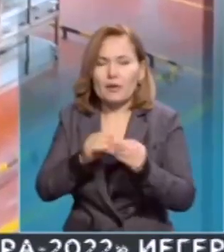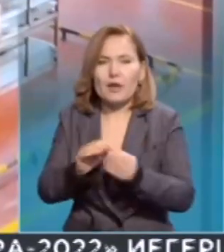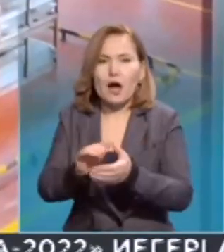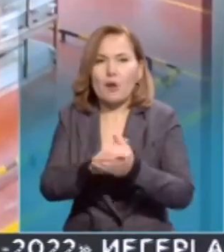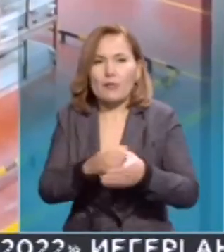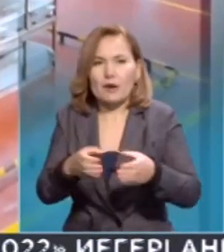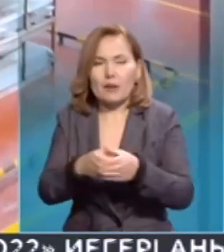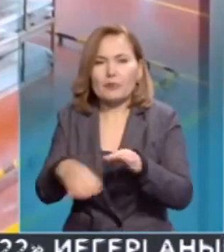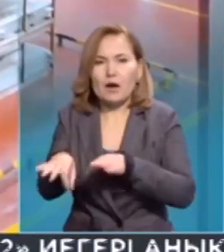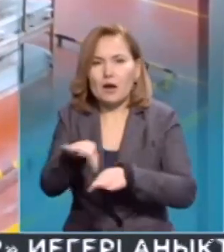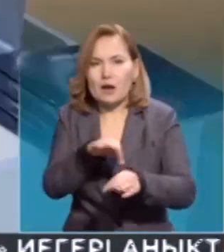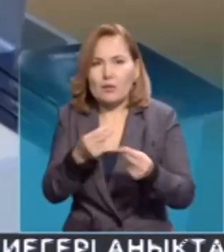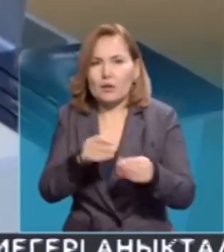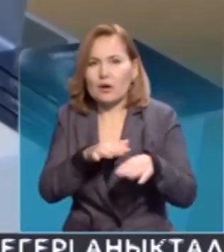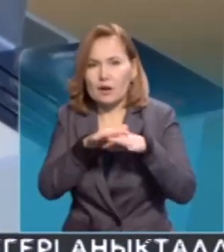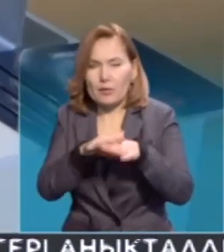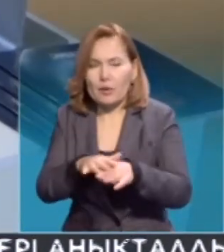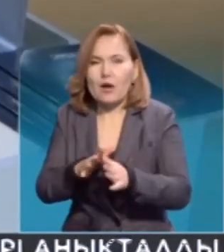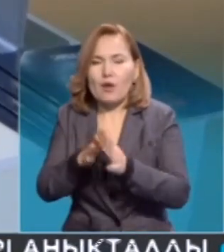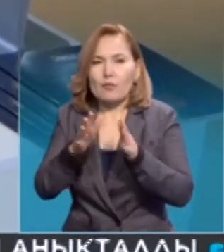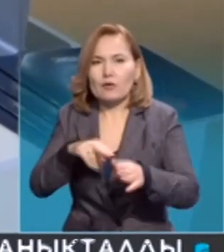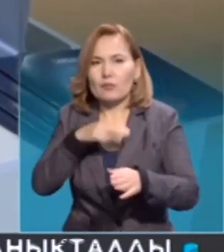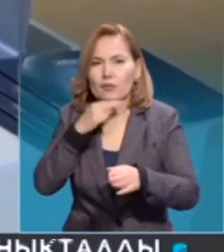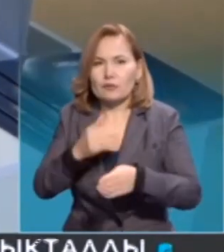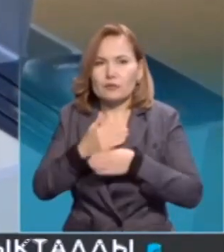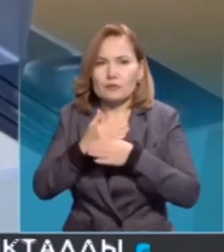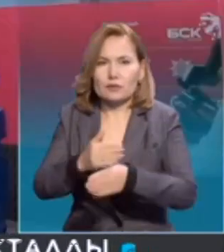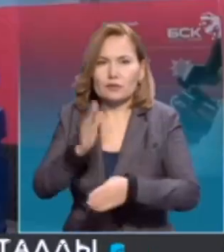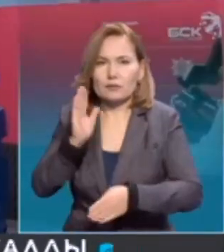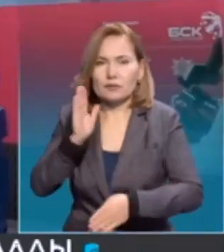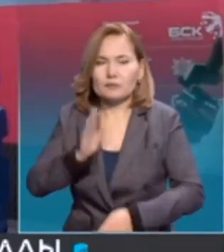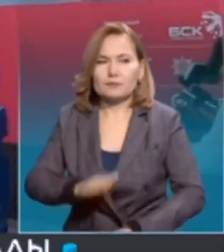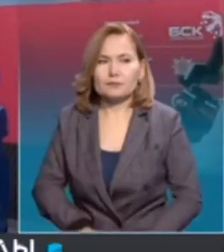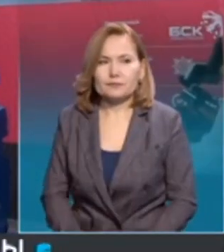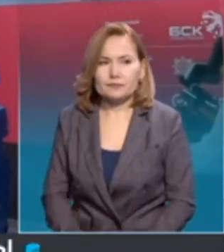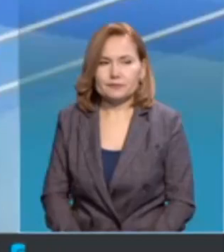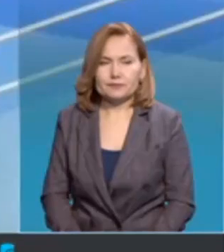одақ кооперациялық жобаларды қаржыландыруға баса назар аудармақ.